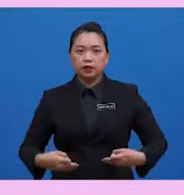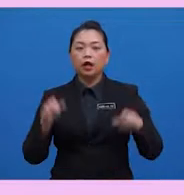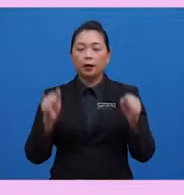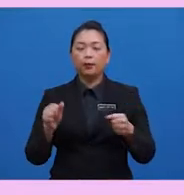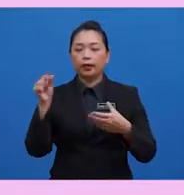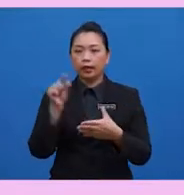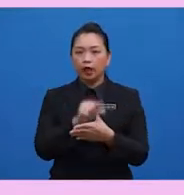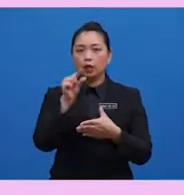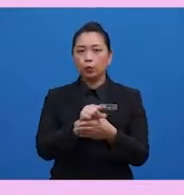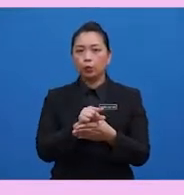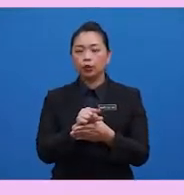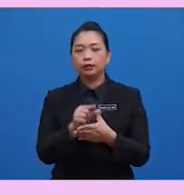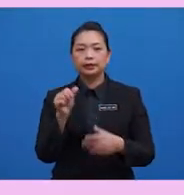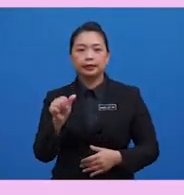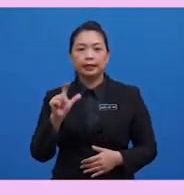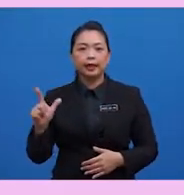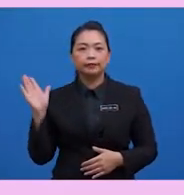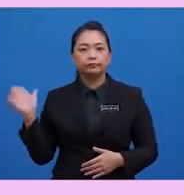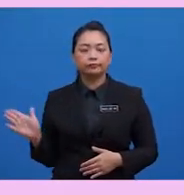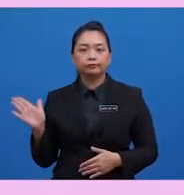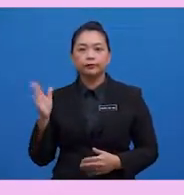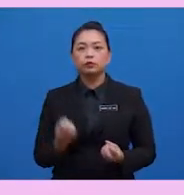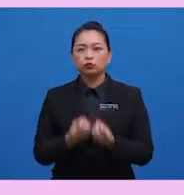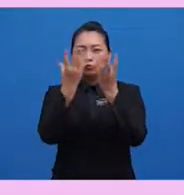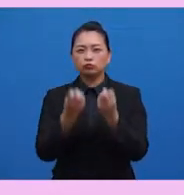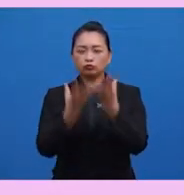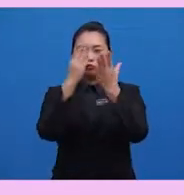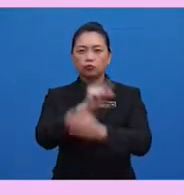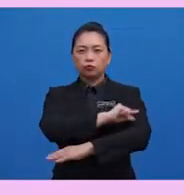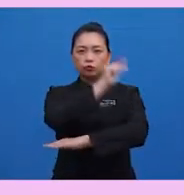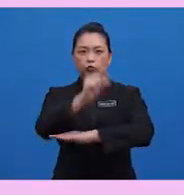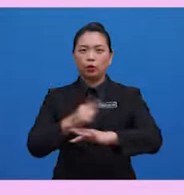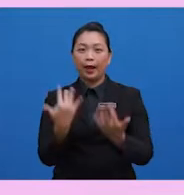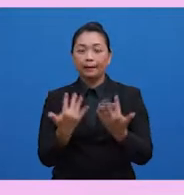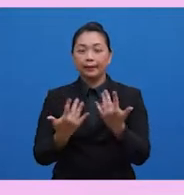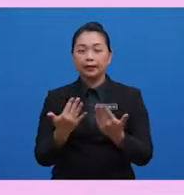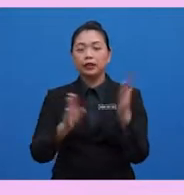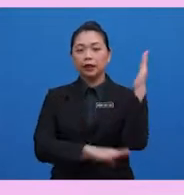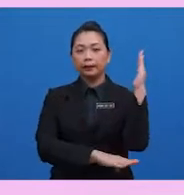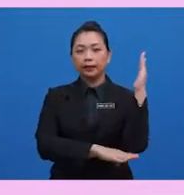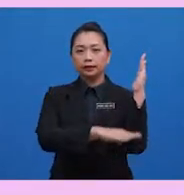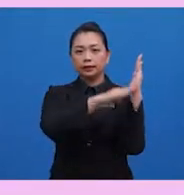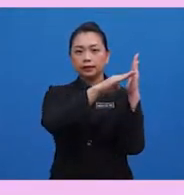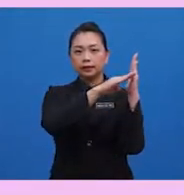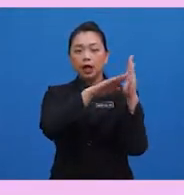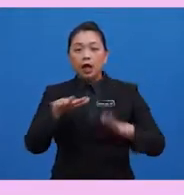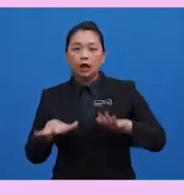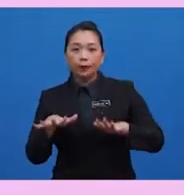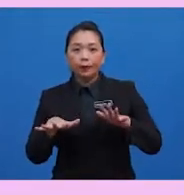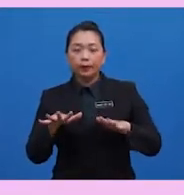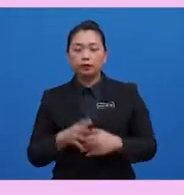mengganggu ekosistem ialah letusan Gunung Berapi, kejadian banjir, gempa